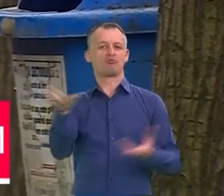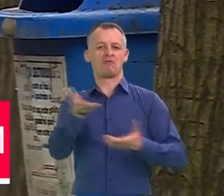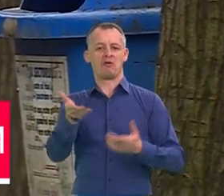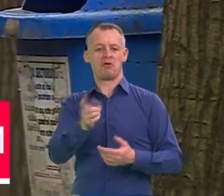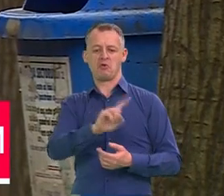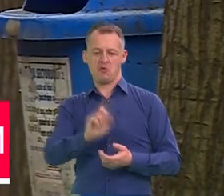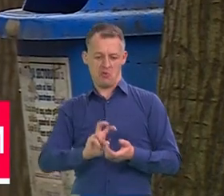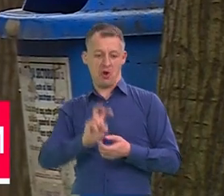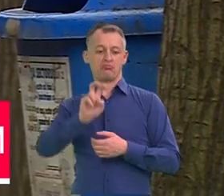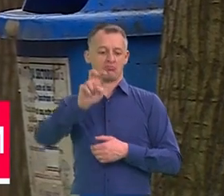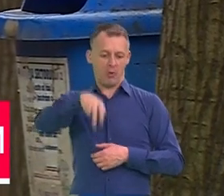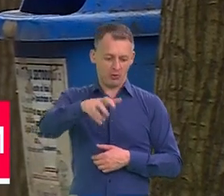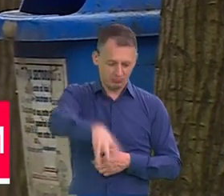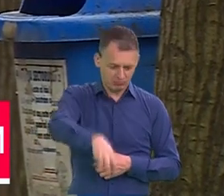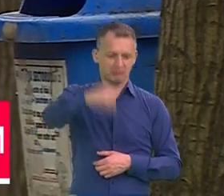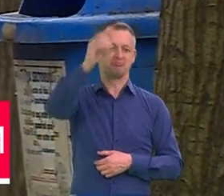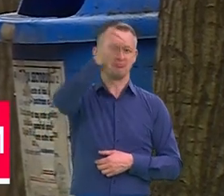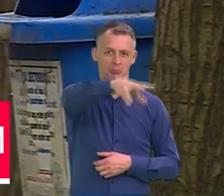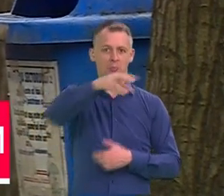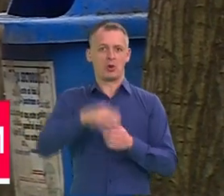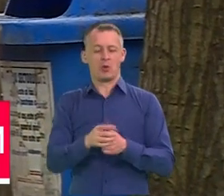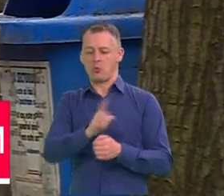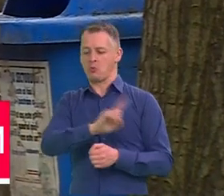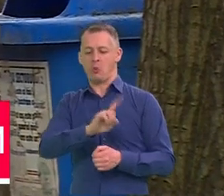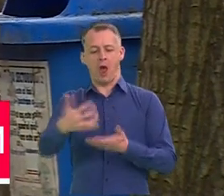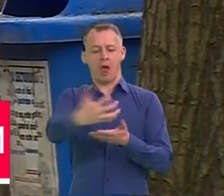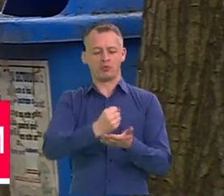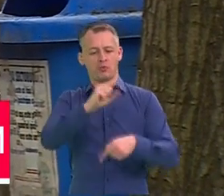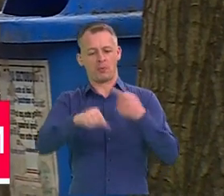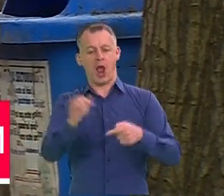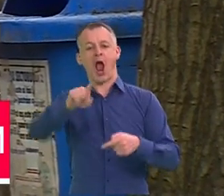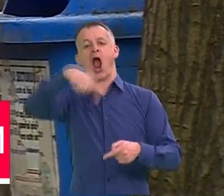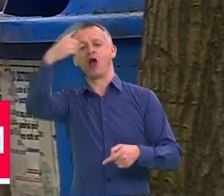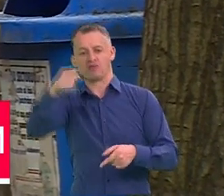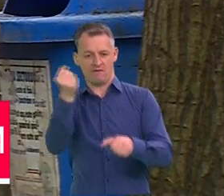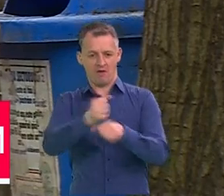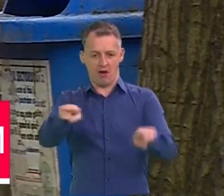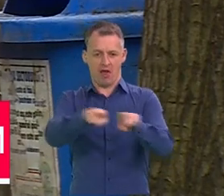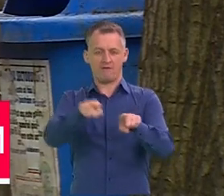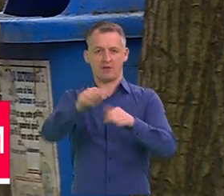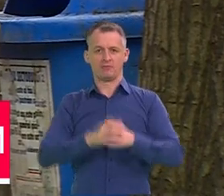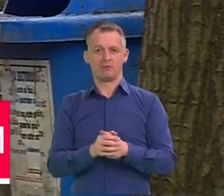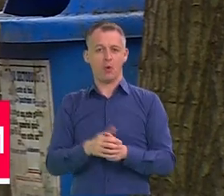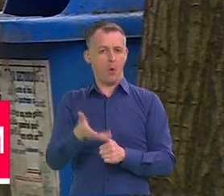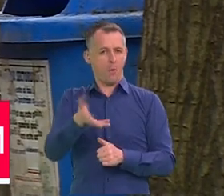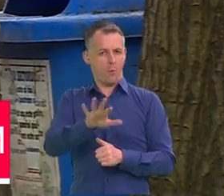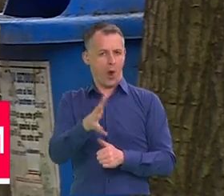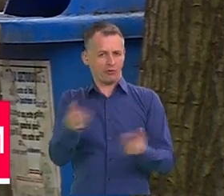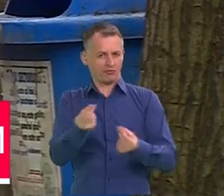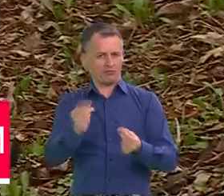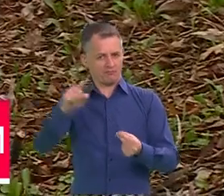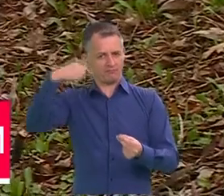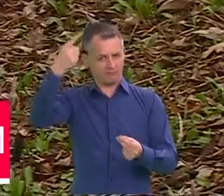ne aplecăm să-l punem înapoi în coșul de gunoi. Și nici nu adunăm după alții care fac acest lucru. Poate că ceva la un moment dat se va